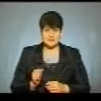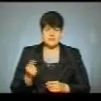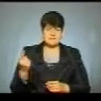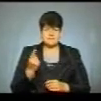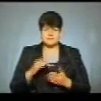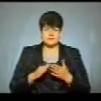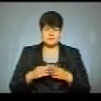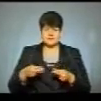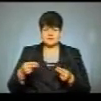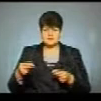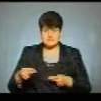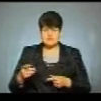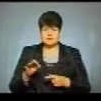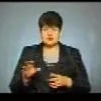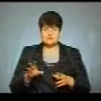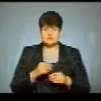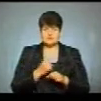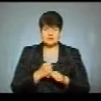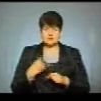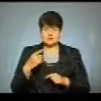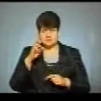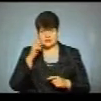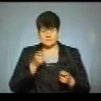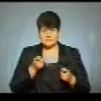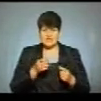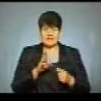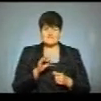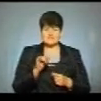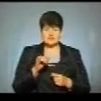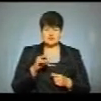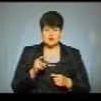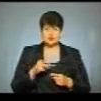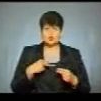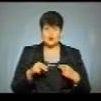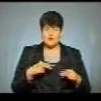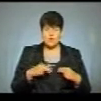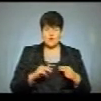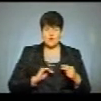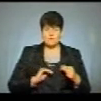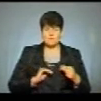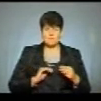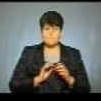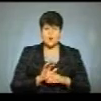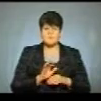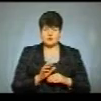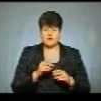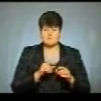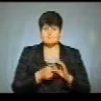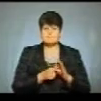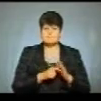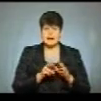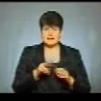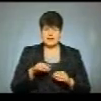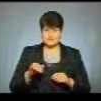який підписали під час форуму, про співпрацю між облдержадміністрацією та Вільнюською торгово-промисловою та ремісничою палатою. Підписали документ